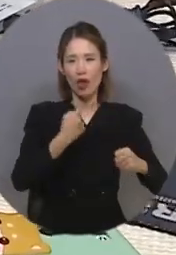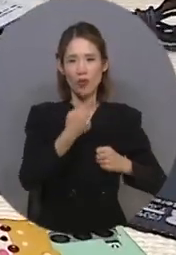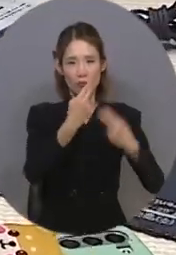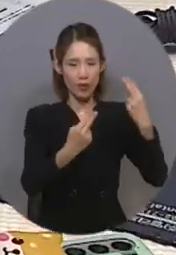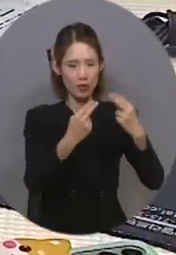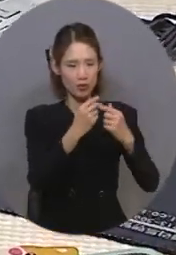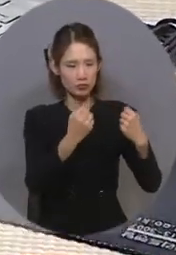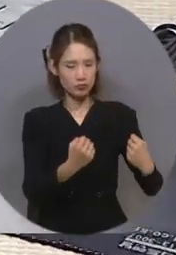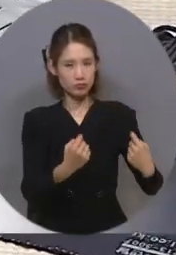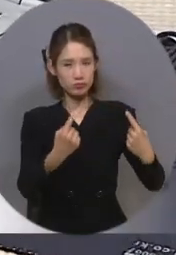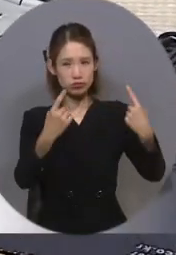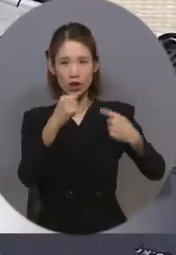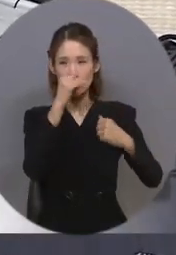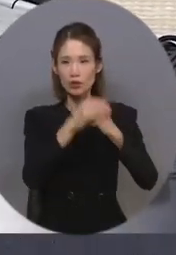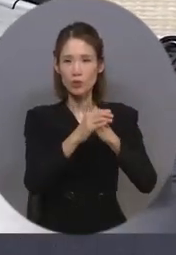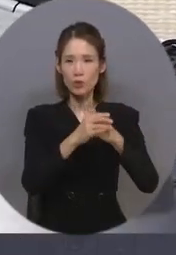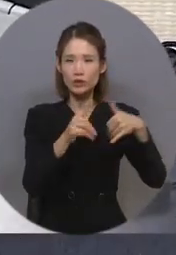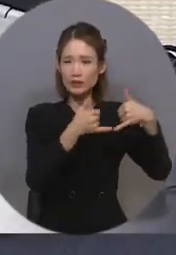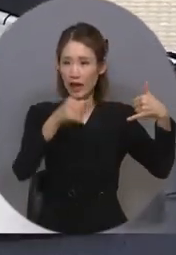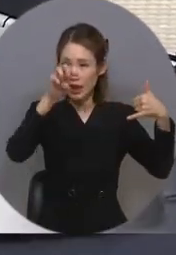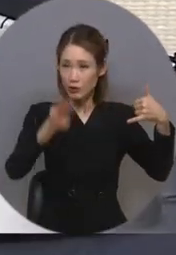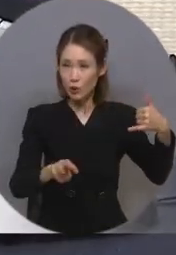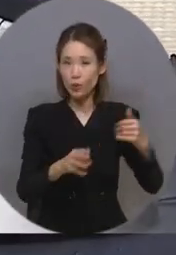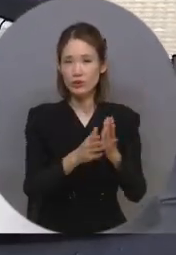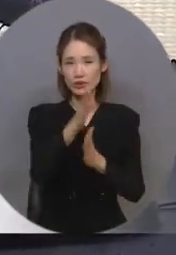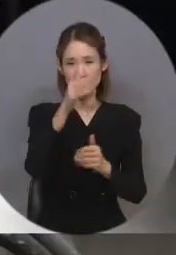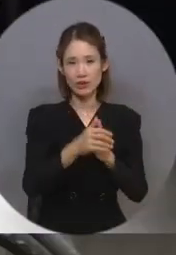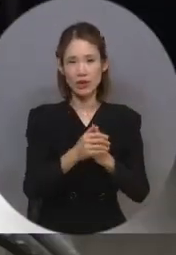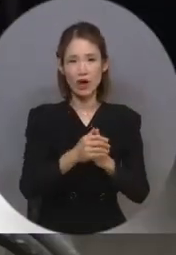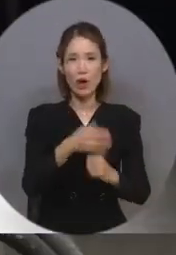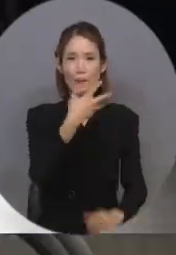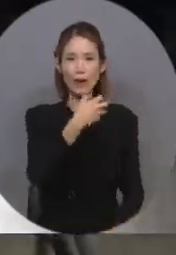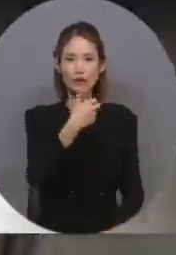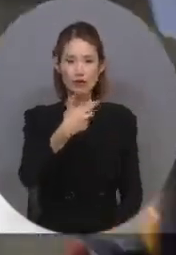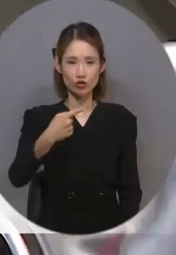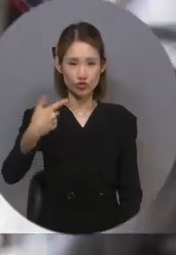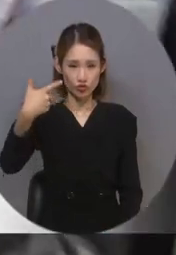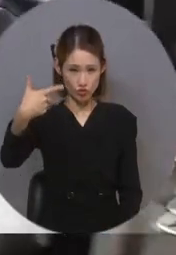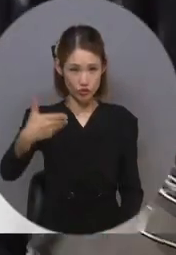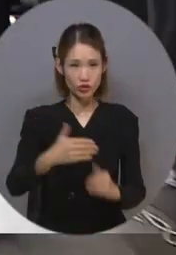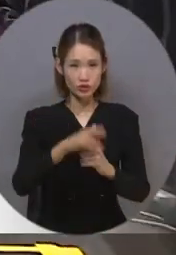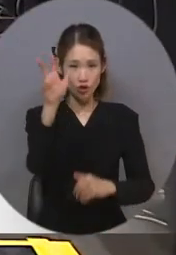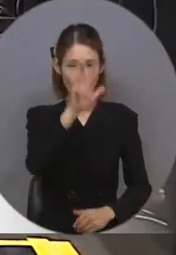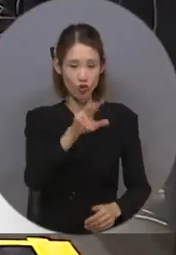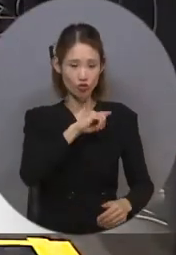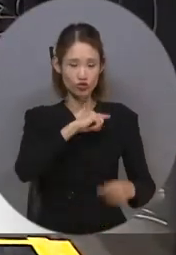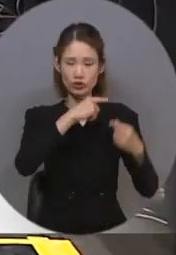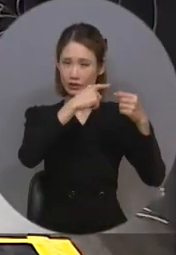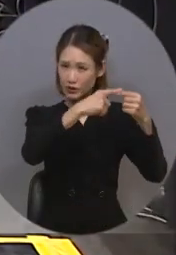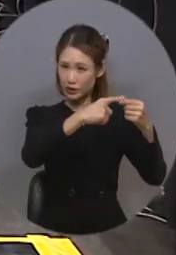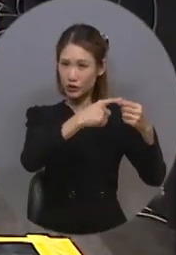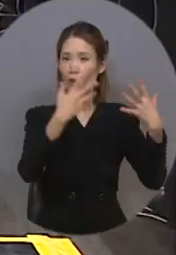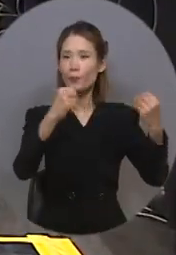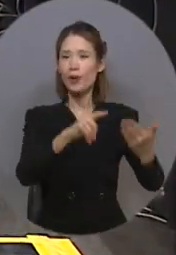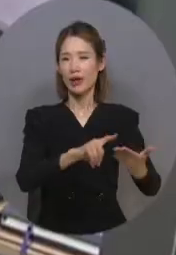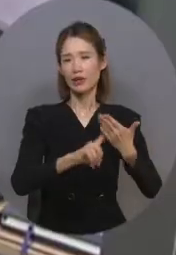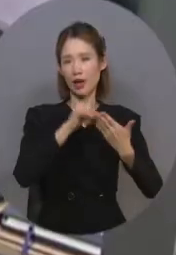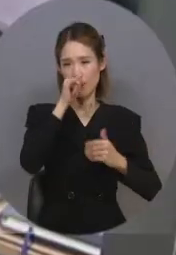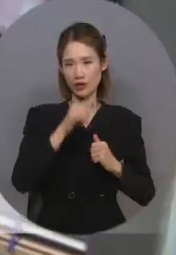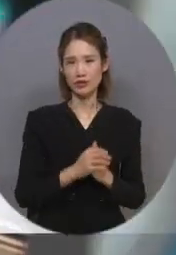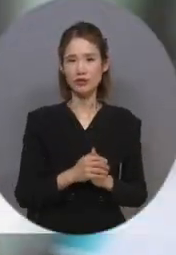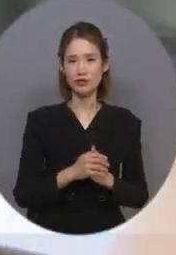나타났으며 세종시가 87.69점으로 전국에서 가장 우수한 지역으로 조사됐습니다